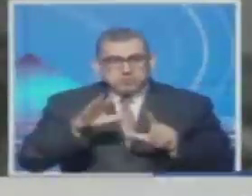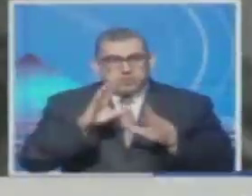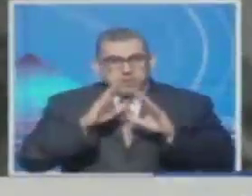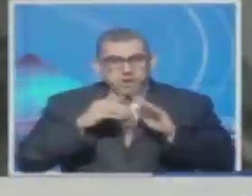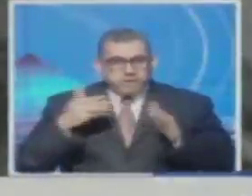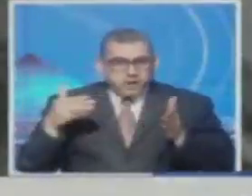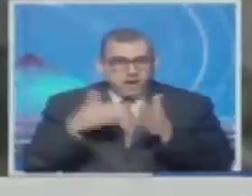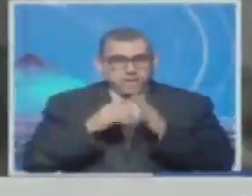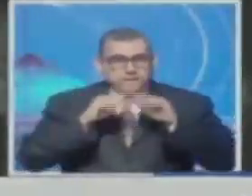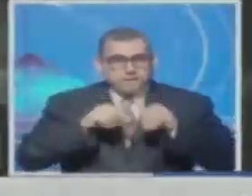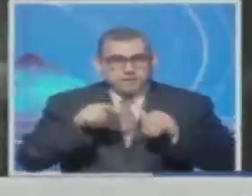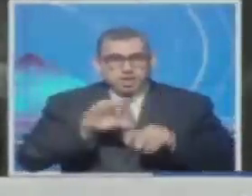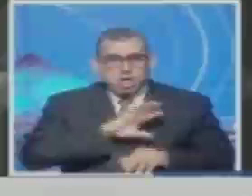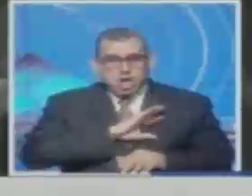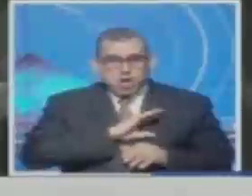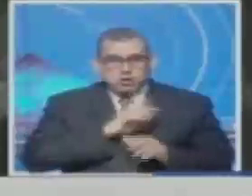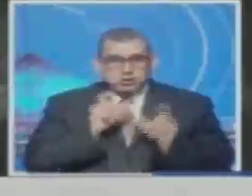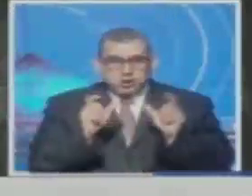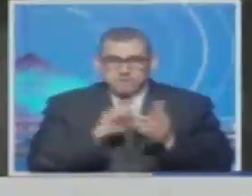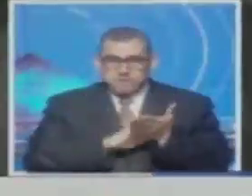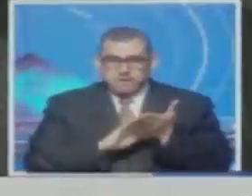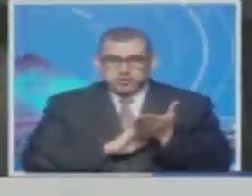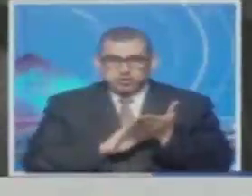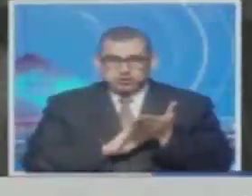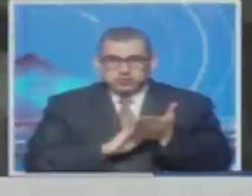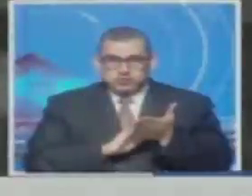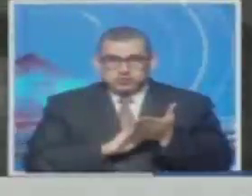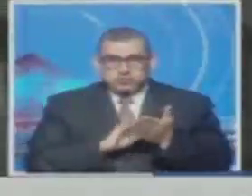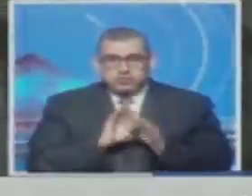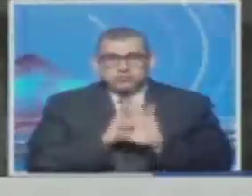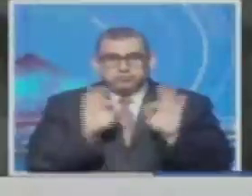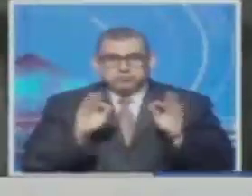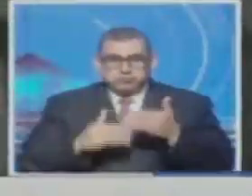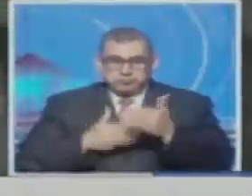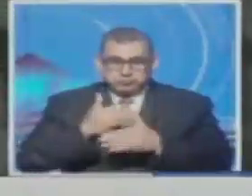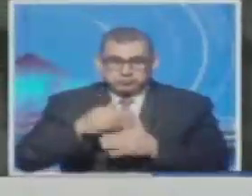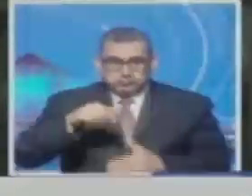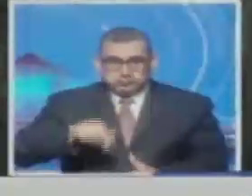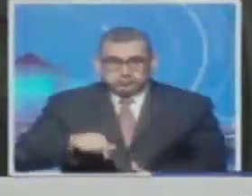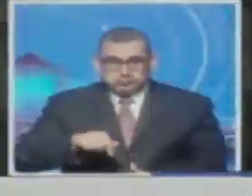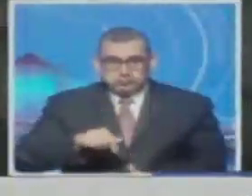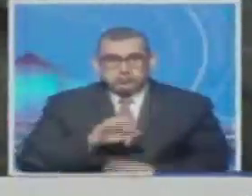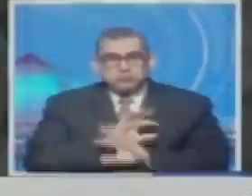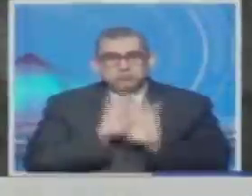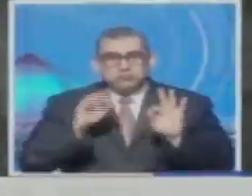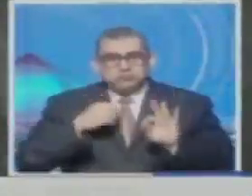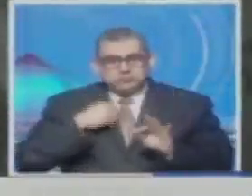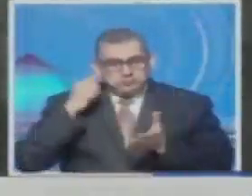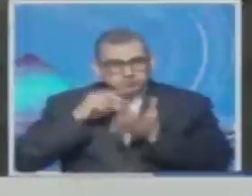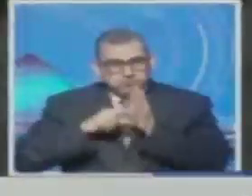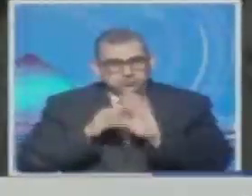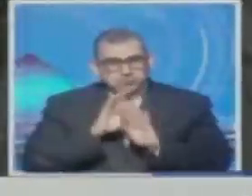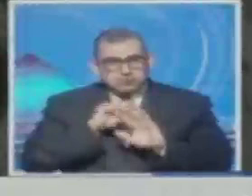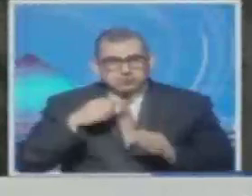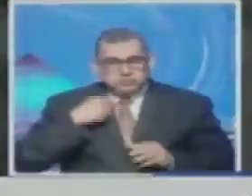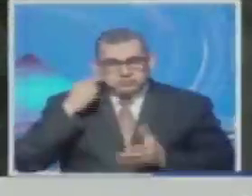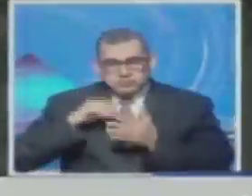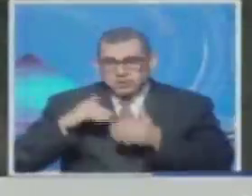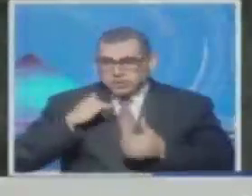مصر بلا جيش يحميها. وعلى ذلك فقد قمنا بتطهير